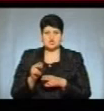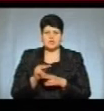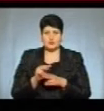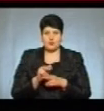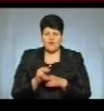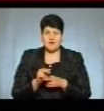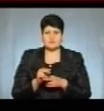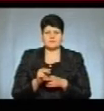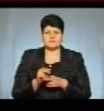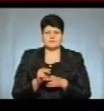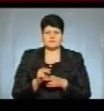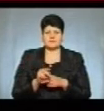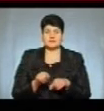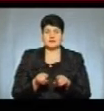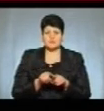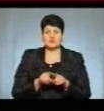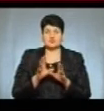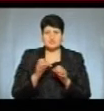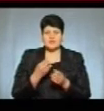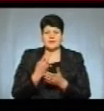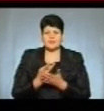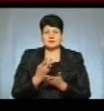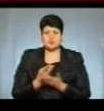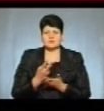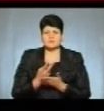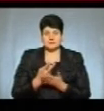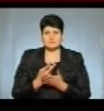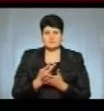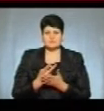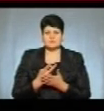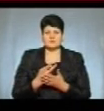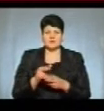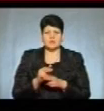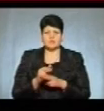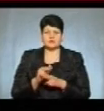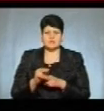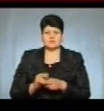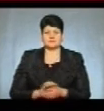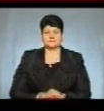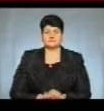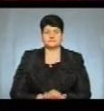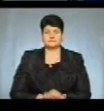лікування. Так, що ще лежать, кріпнуті, лічиться.